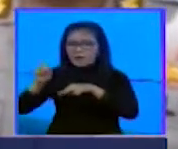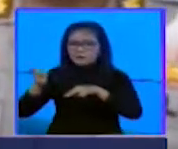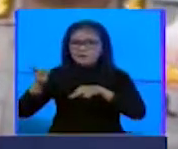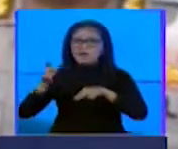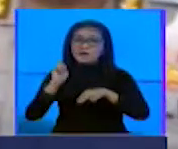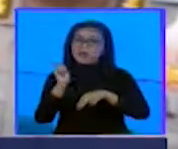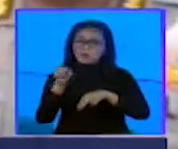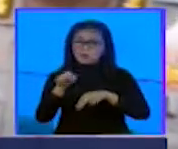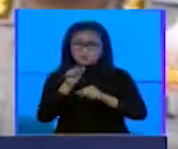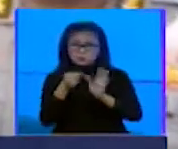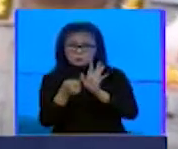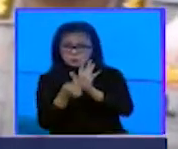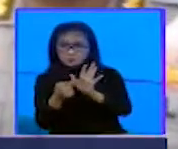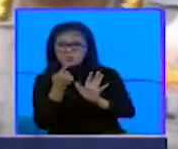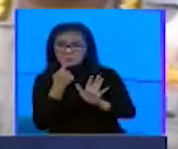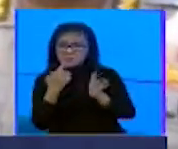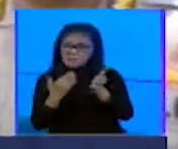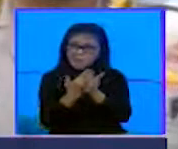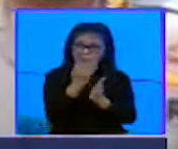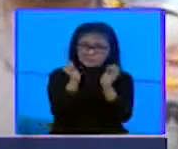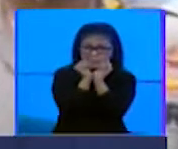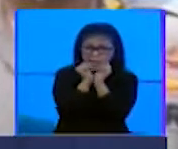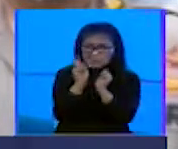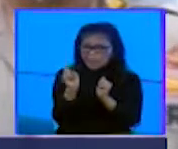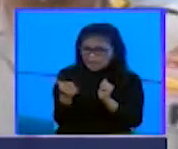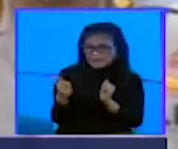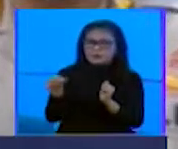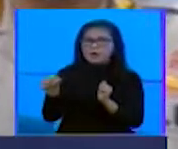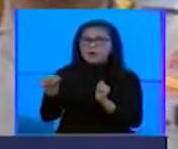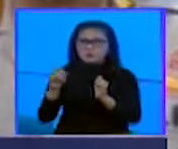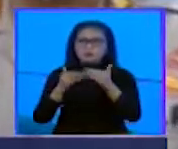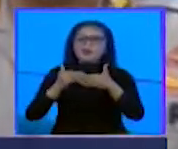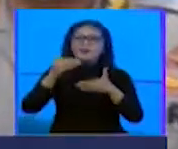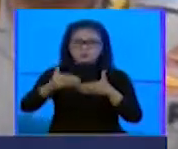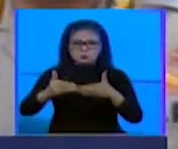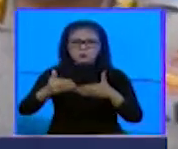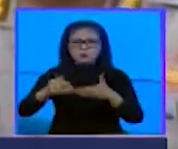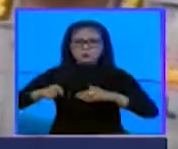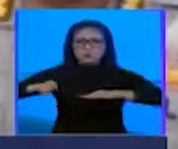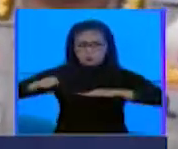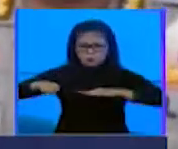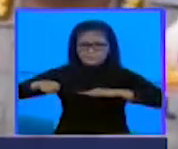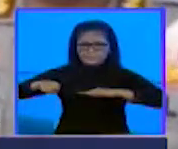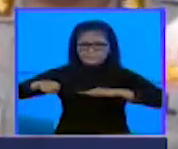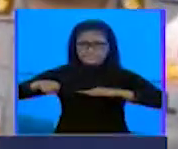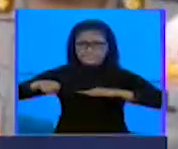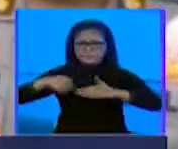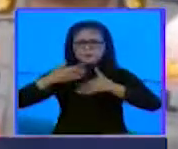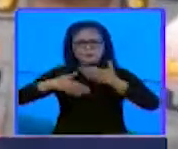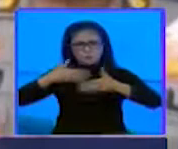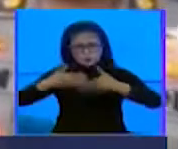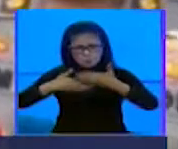terbukti ada pelanggaran pidana di dalamnya, maka kami akan terapkan unsur-unsur pidana